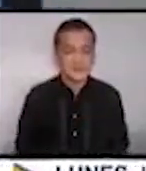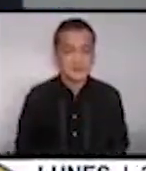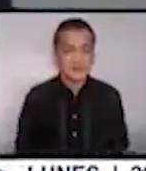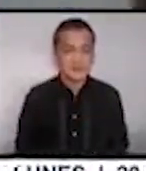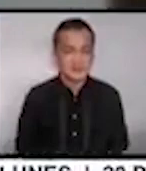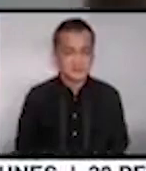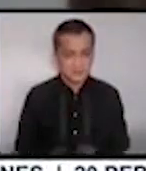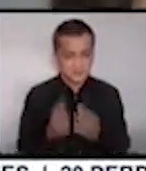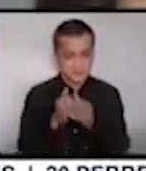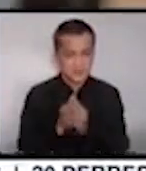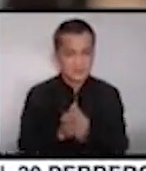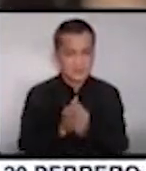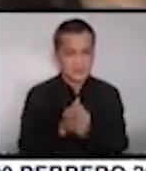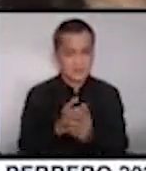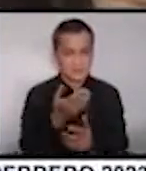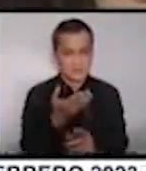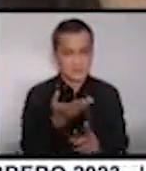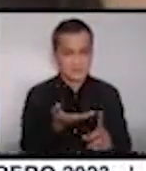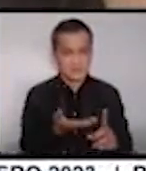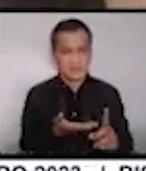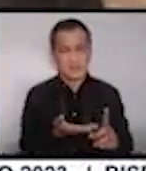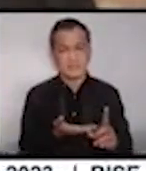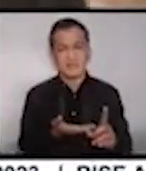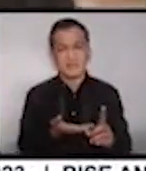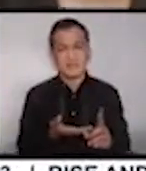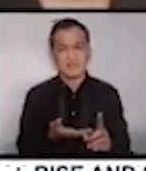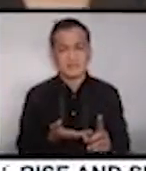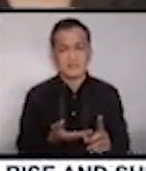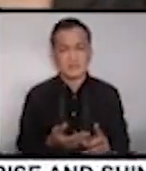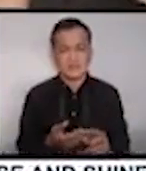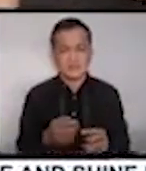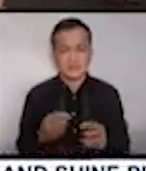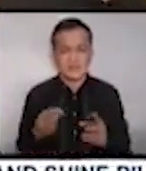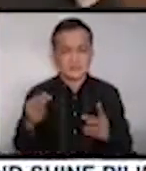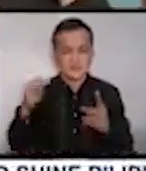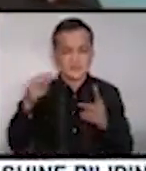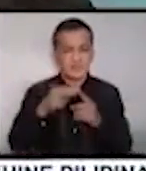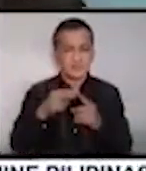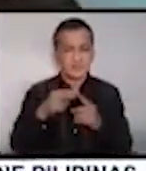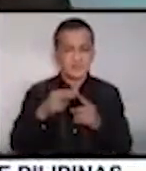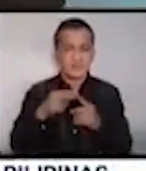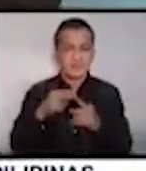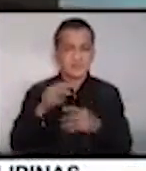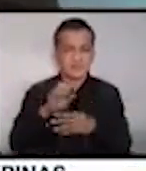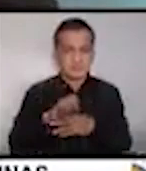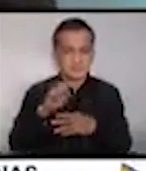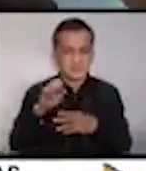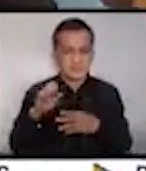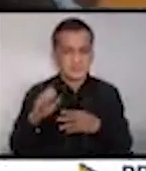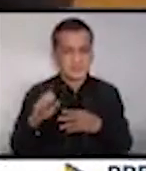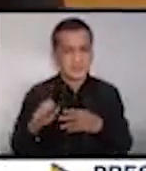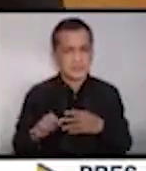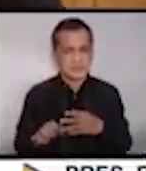Sasambahin kita hanggang wakas at hindi.